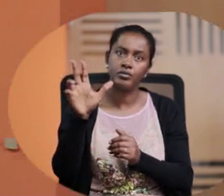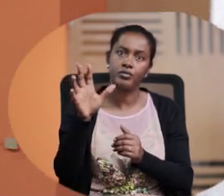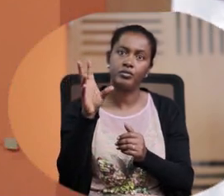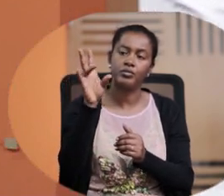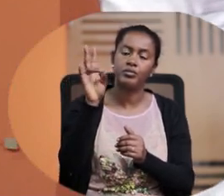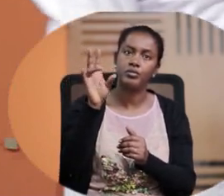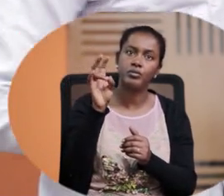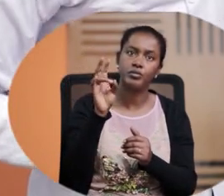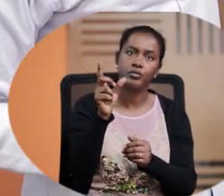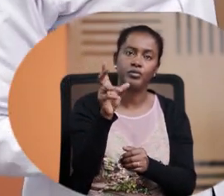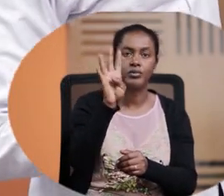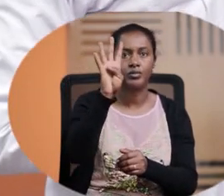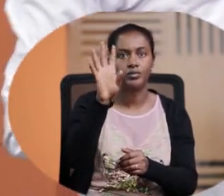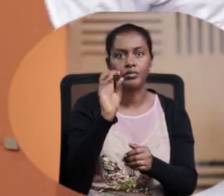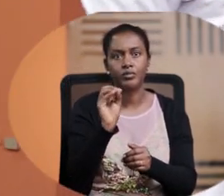sadi yota